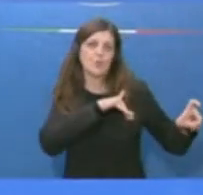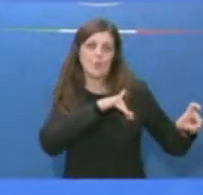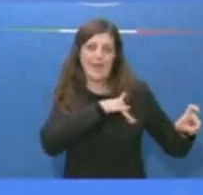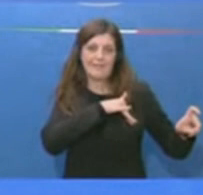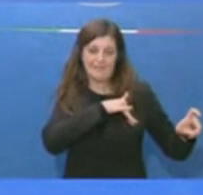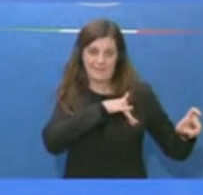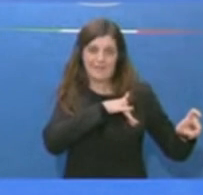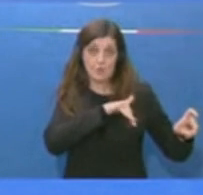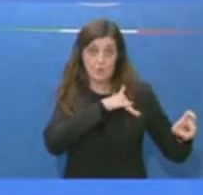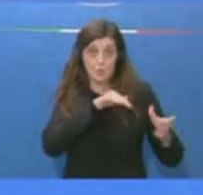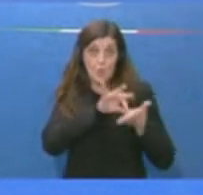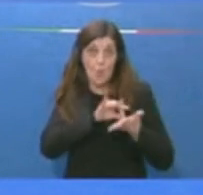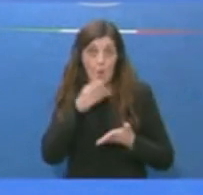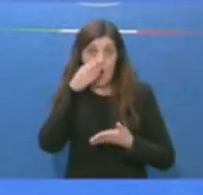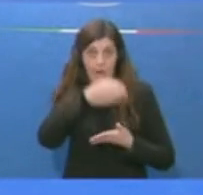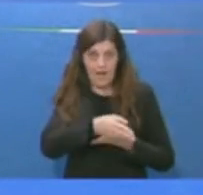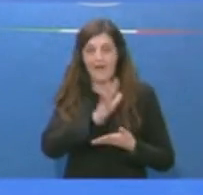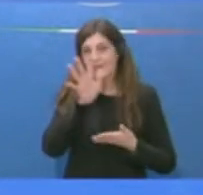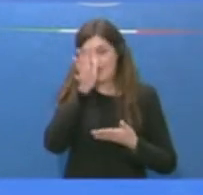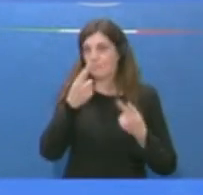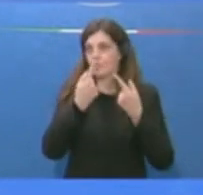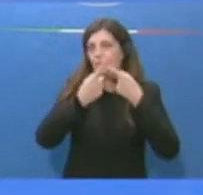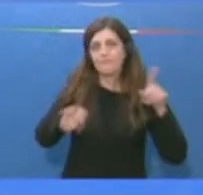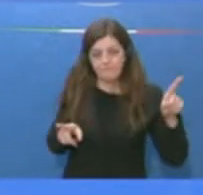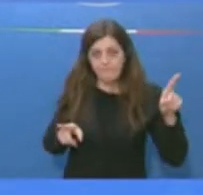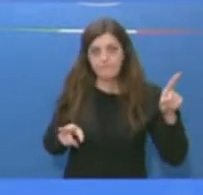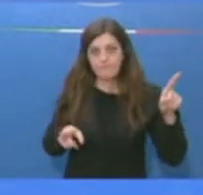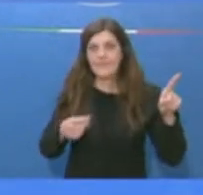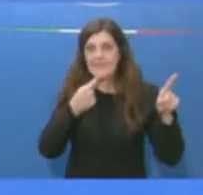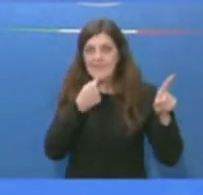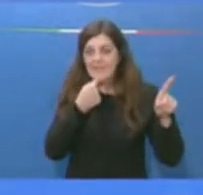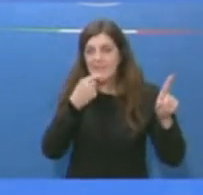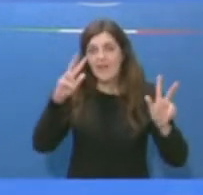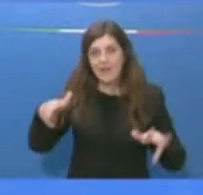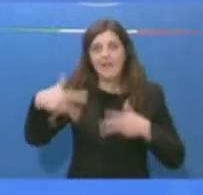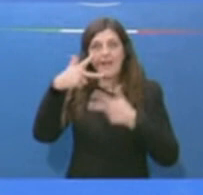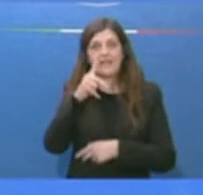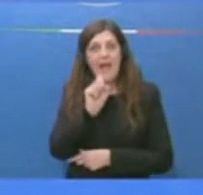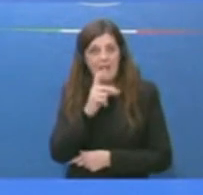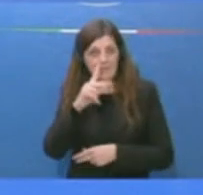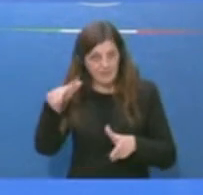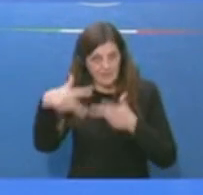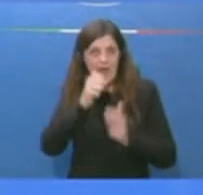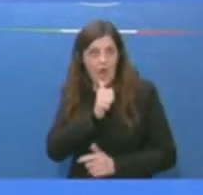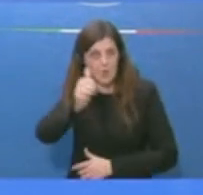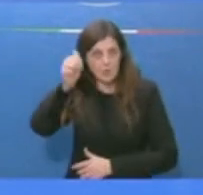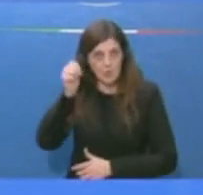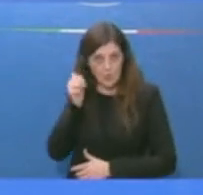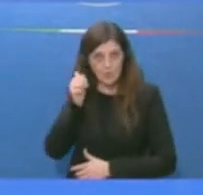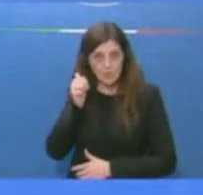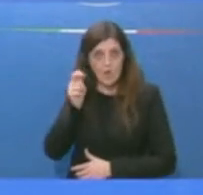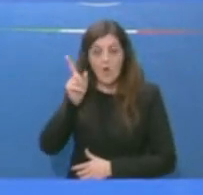scolari della dad lo scorso anno per